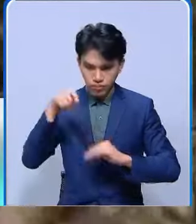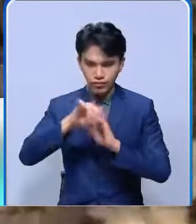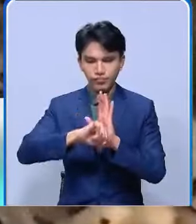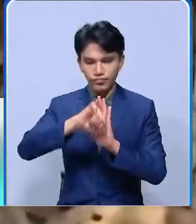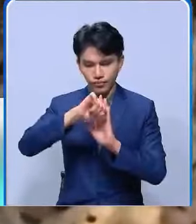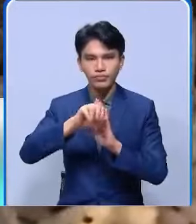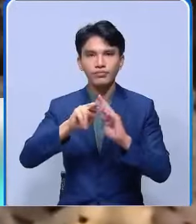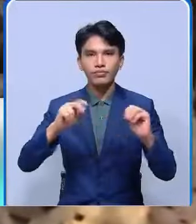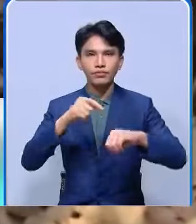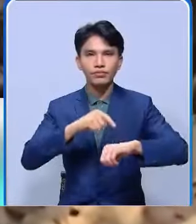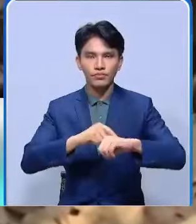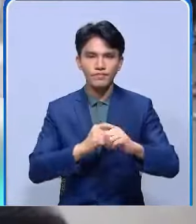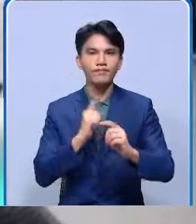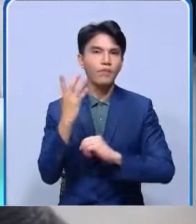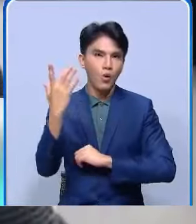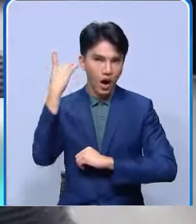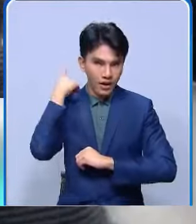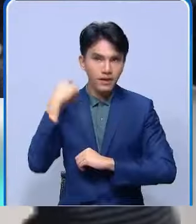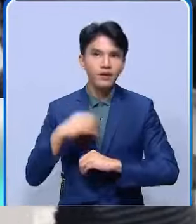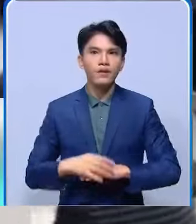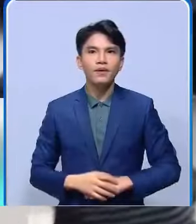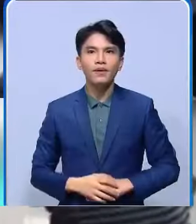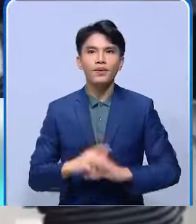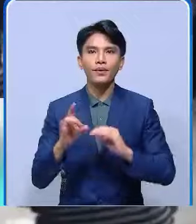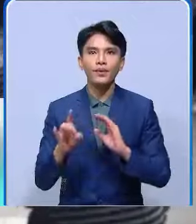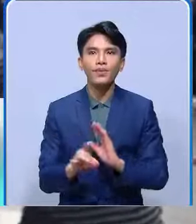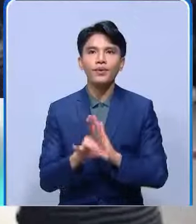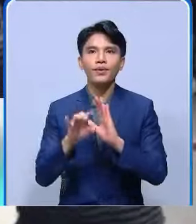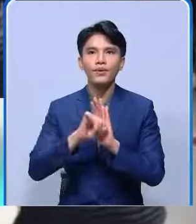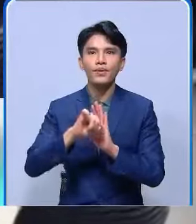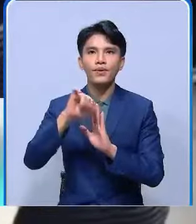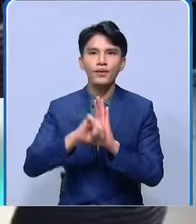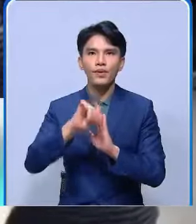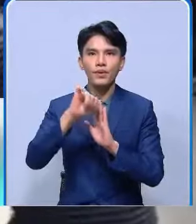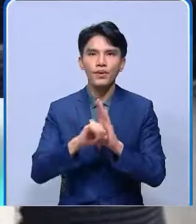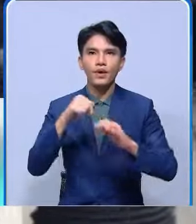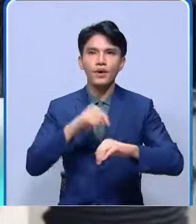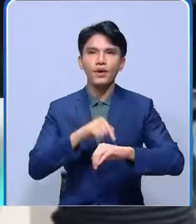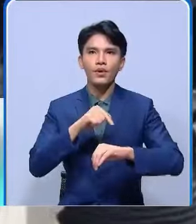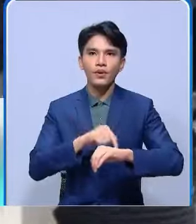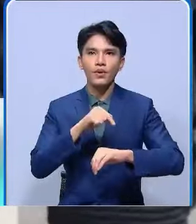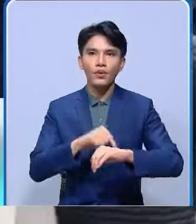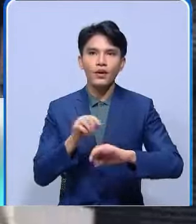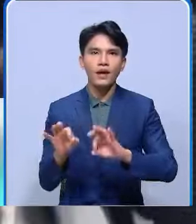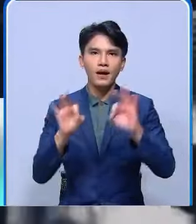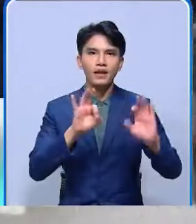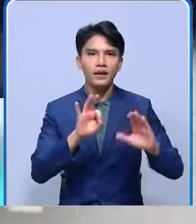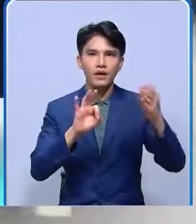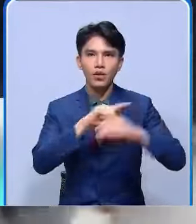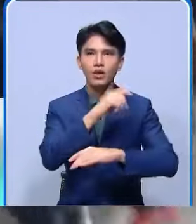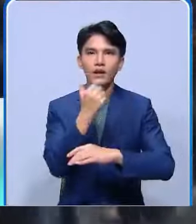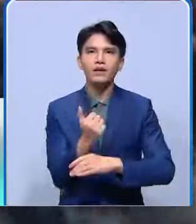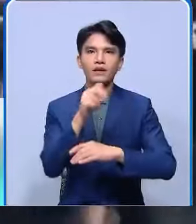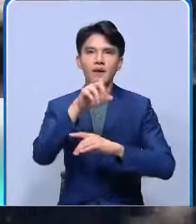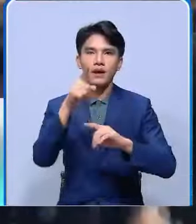นัดพิจารณาคดีก็คือเมื่อวานนะฮะค่ะสุดท้ายศาลจังหวัดเชียงใหม่เลื่อนการนัดการพิจารณาคดีออกไปเป็น 13มกราคม